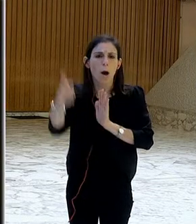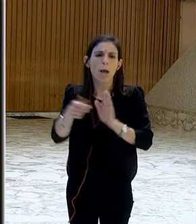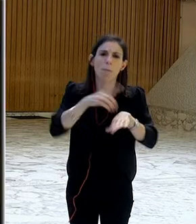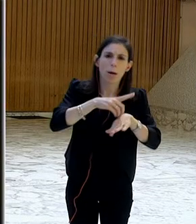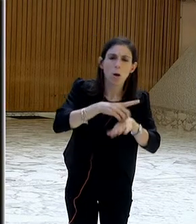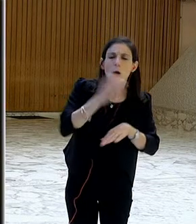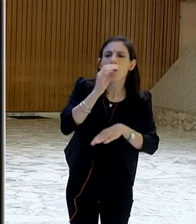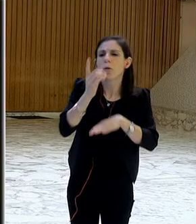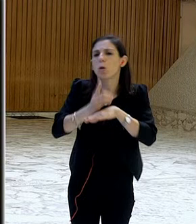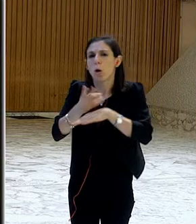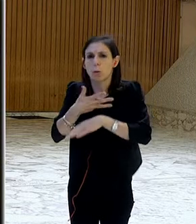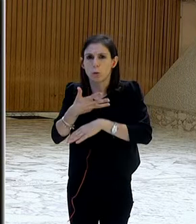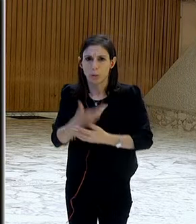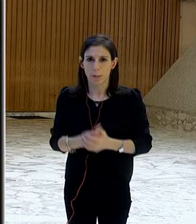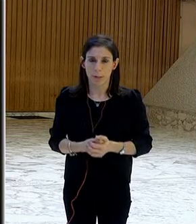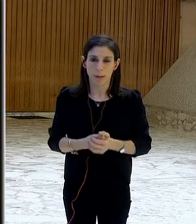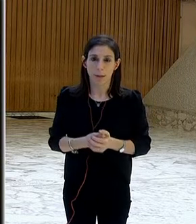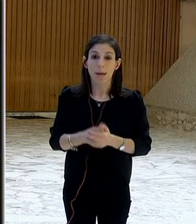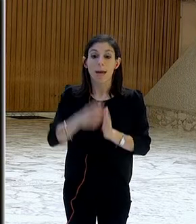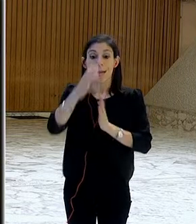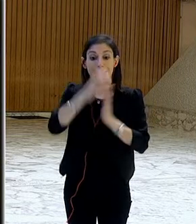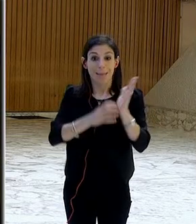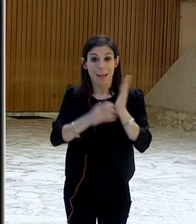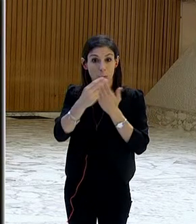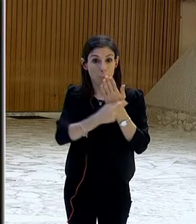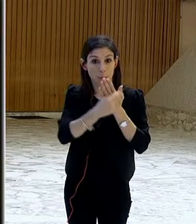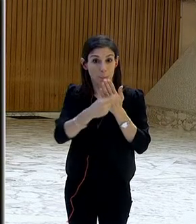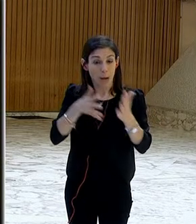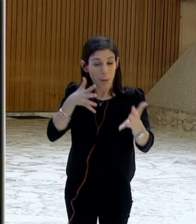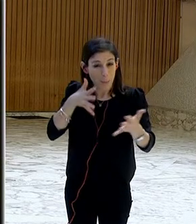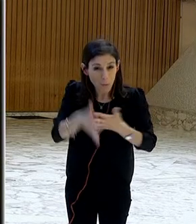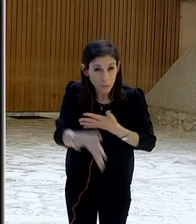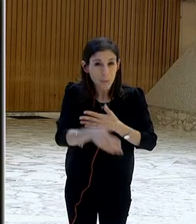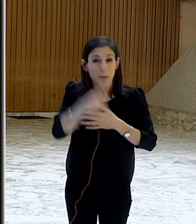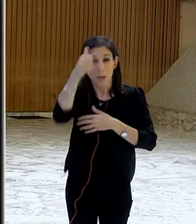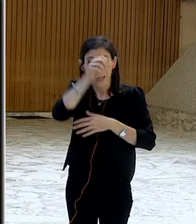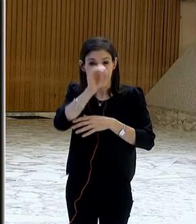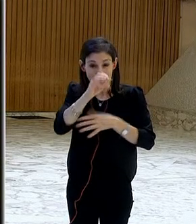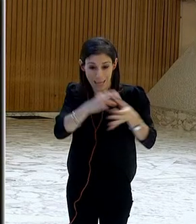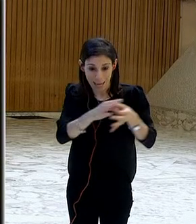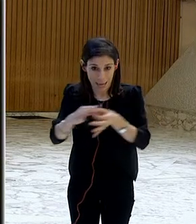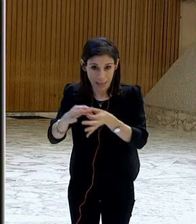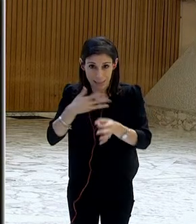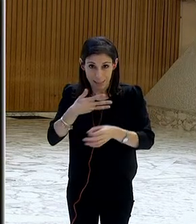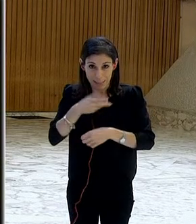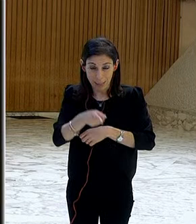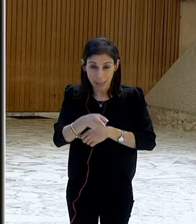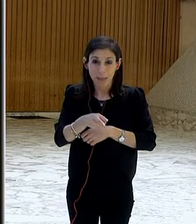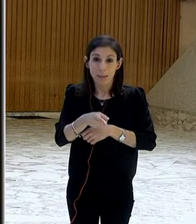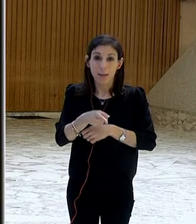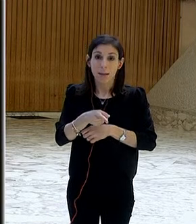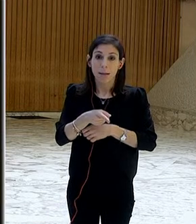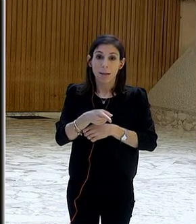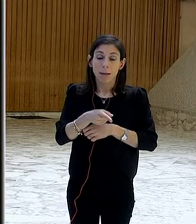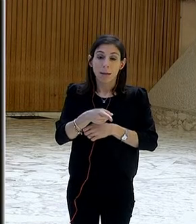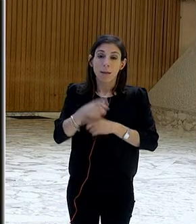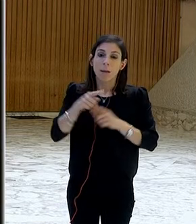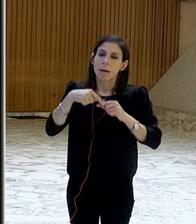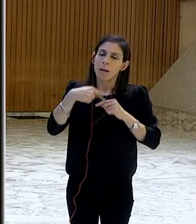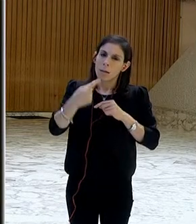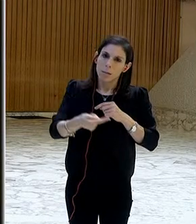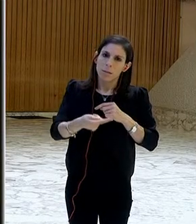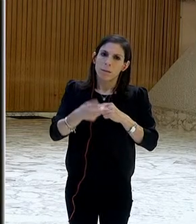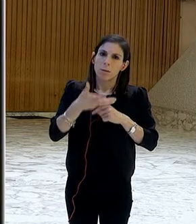diocèse. L'approfondissement du texte biblique et la catéchèse qui en découle sera donné aux communautés sous forme d'une